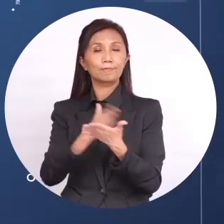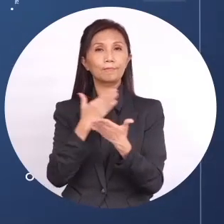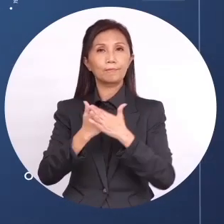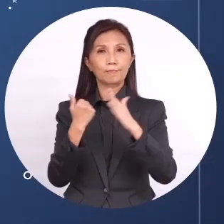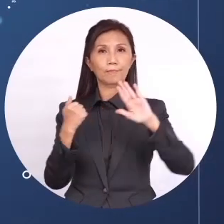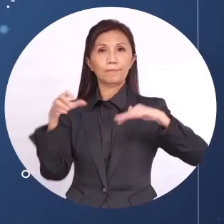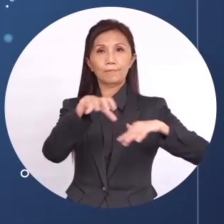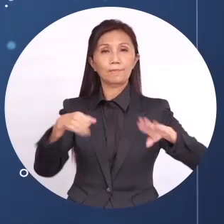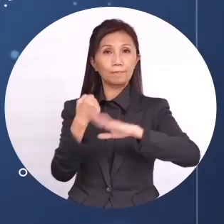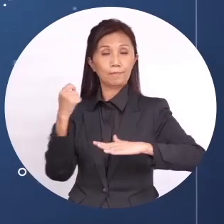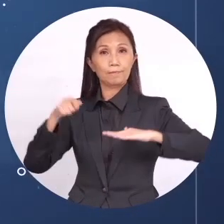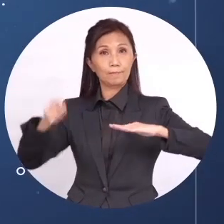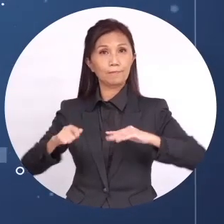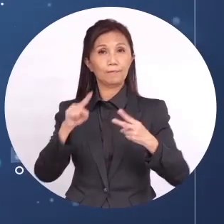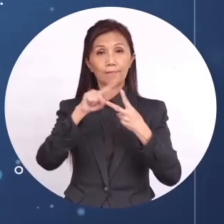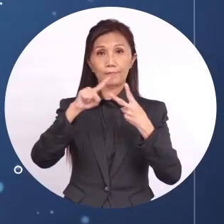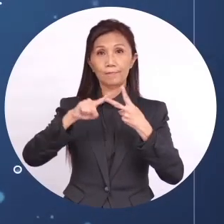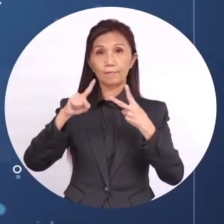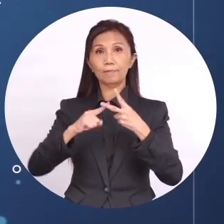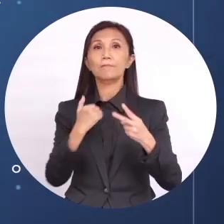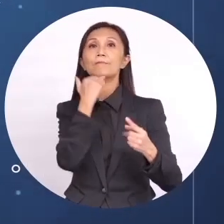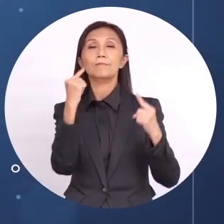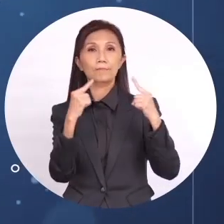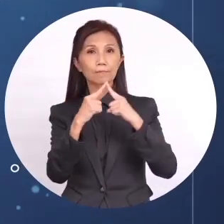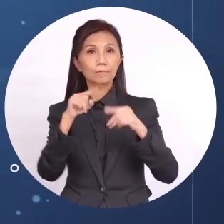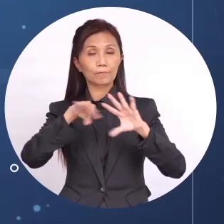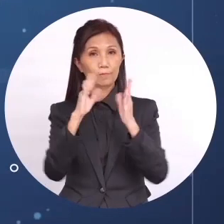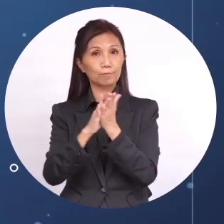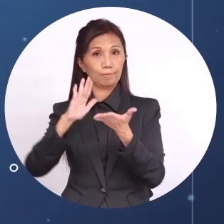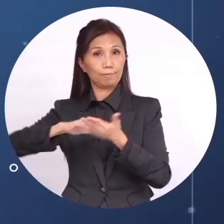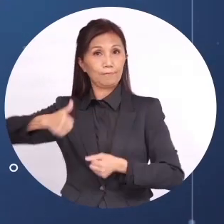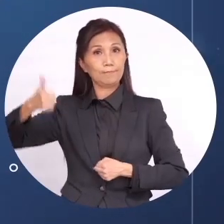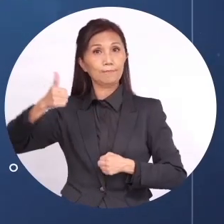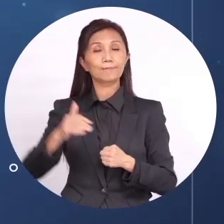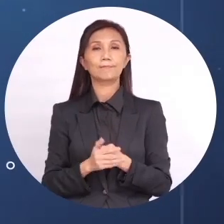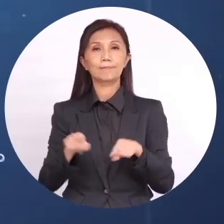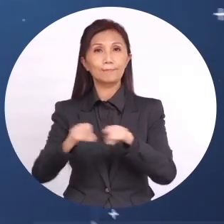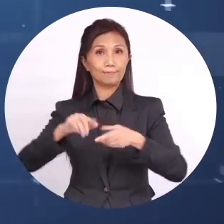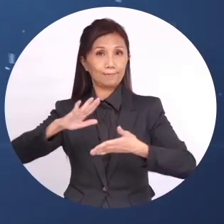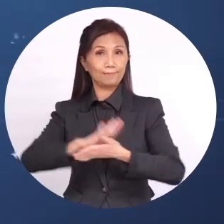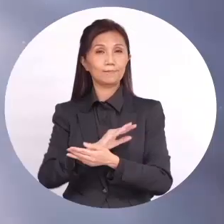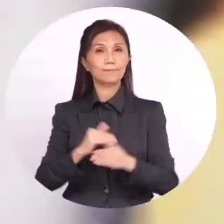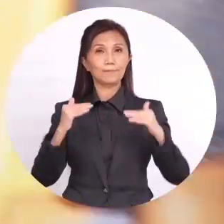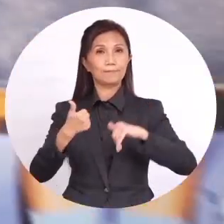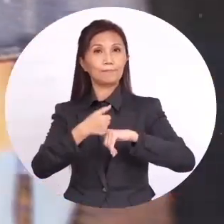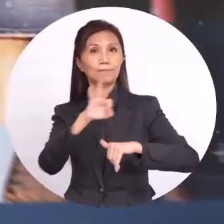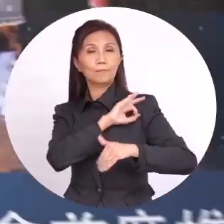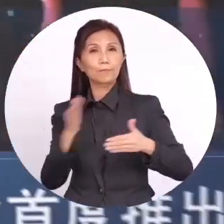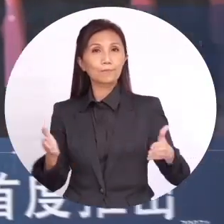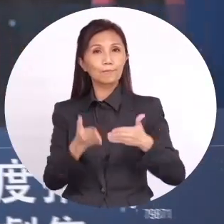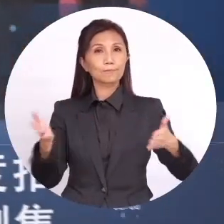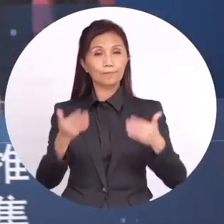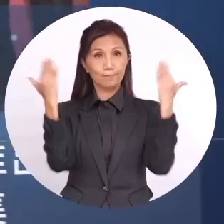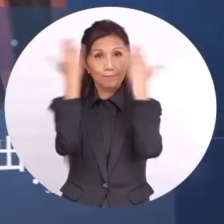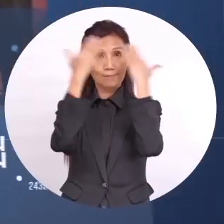在区域法院聆讯，两宗个案的原告人都获判胜诉。同年平机会是推出电视剧